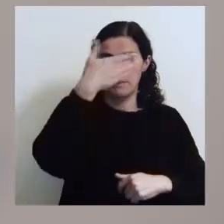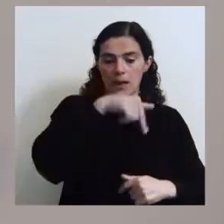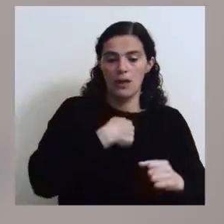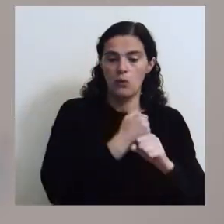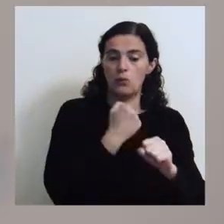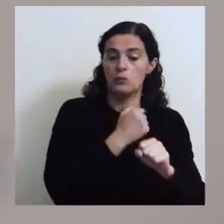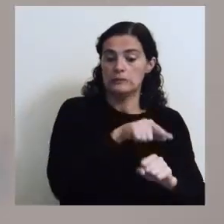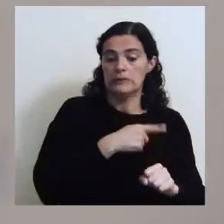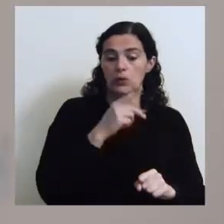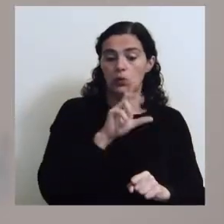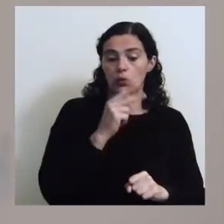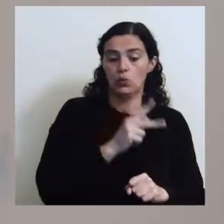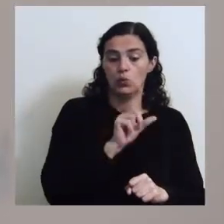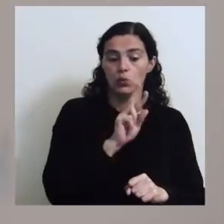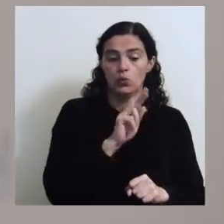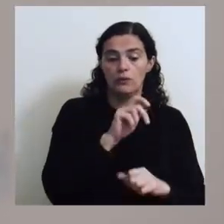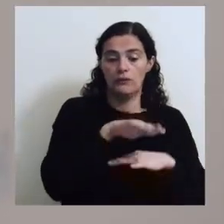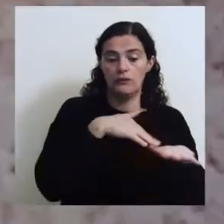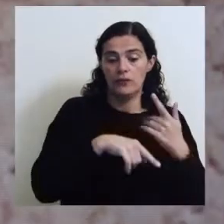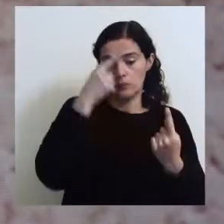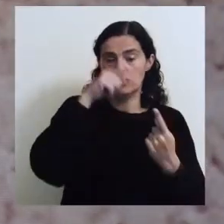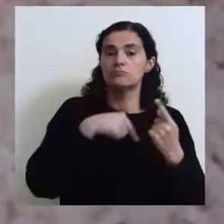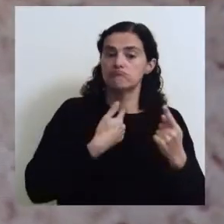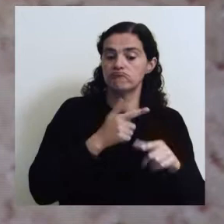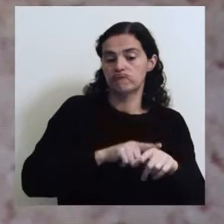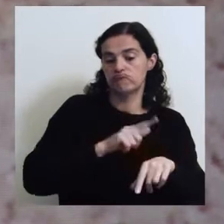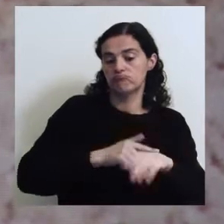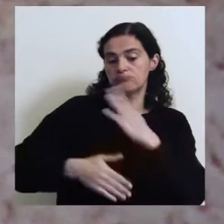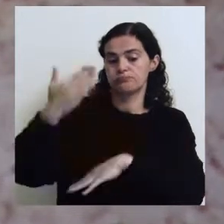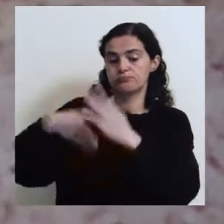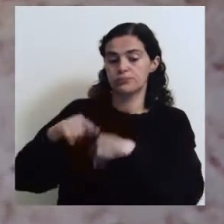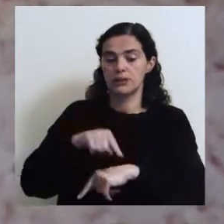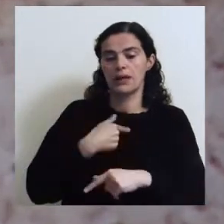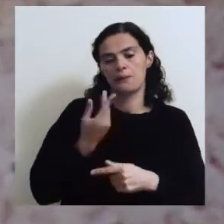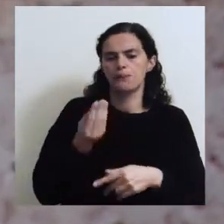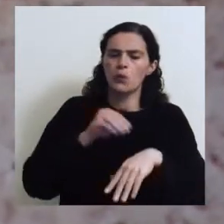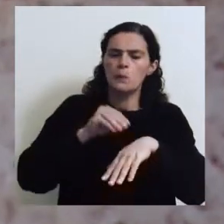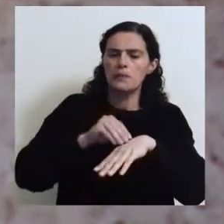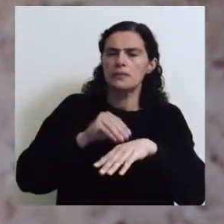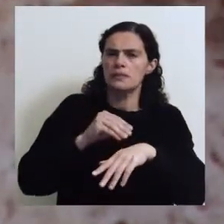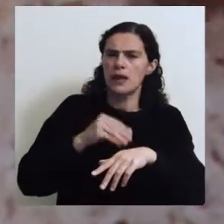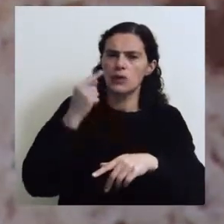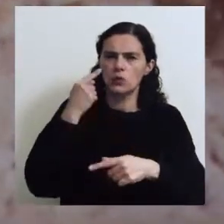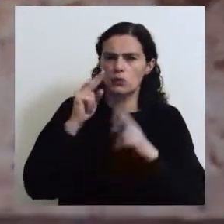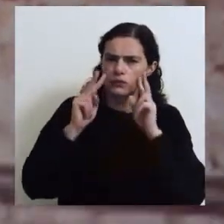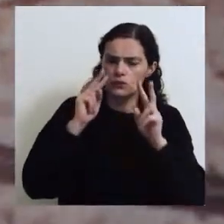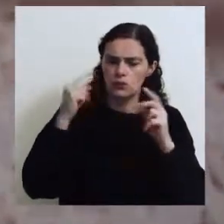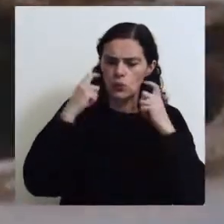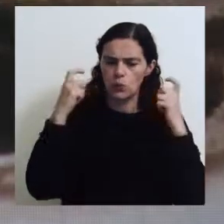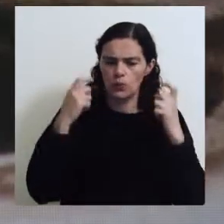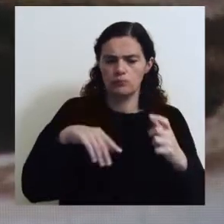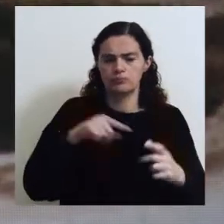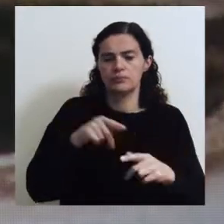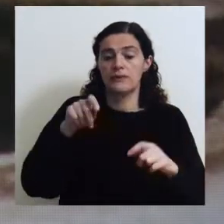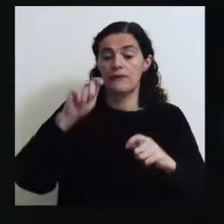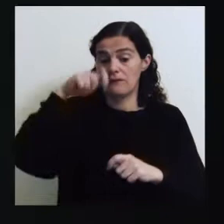une œuvre que Klug a spécialement réalisée pour cette occasion, qui est un commentaire audiovisuel du film